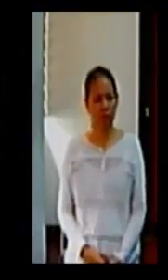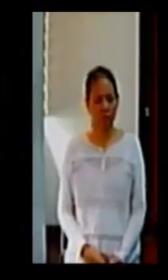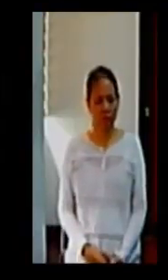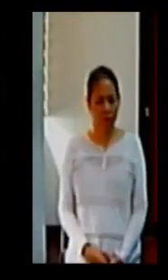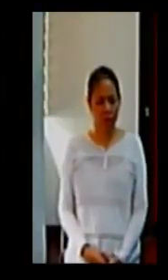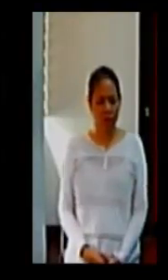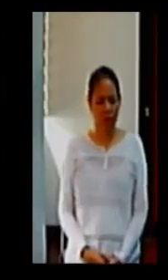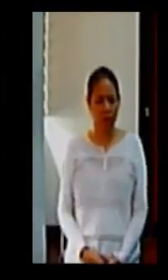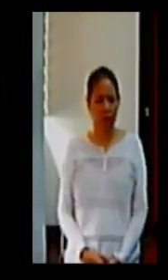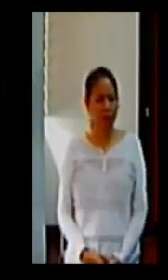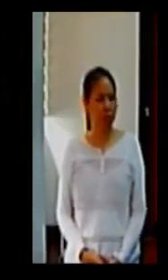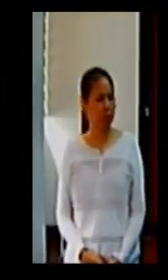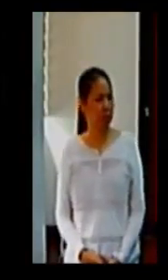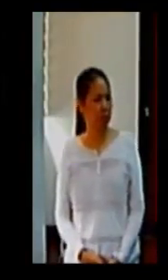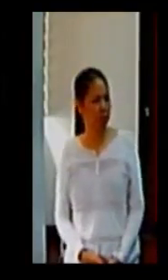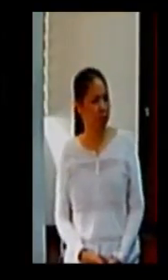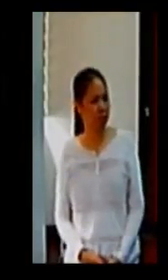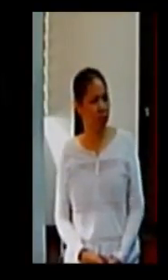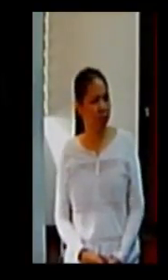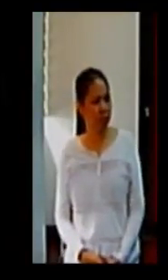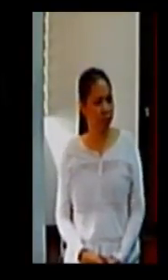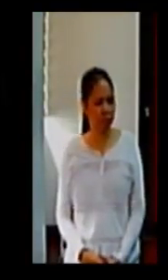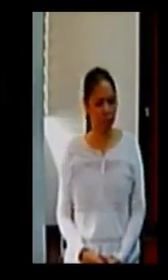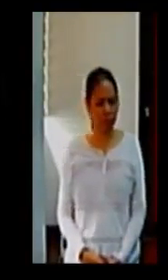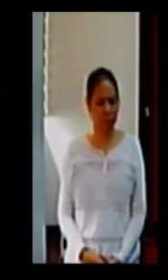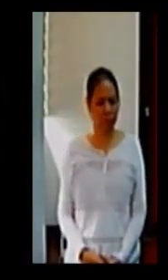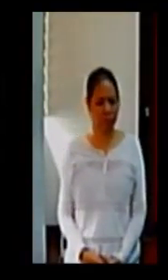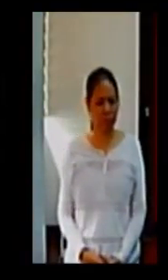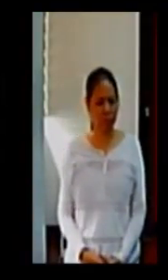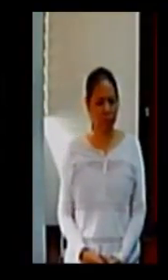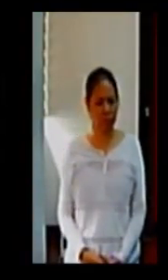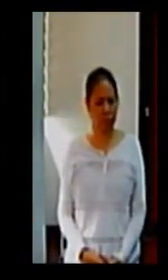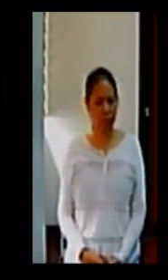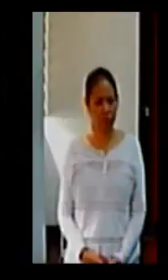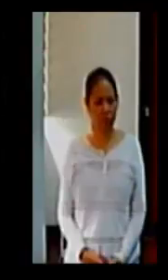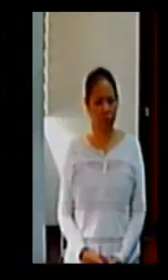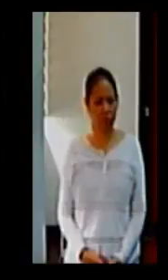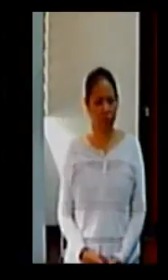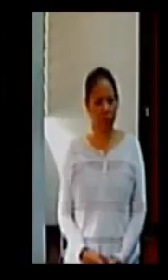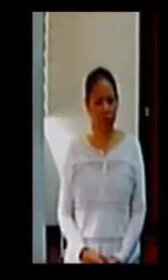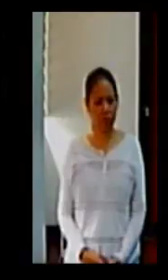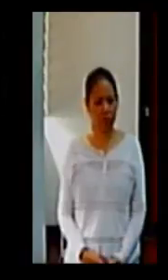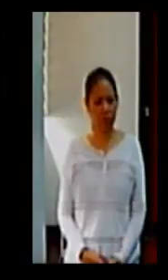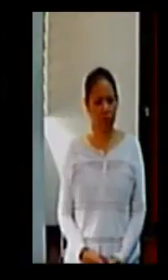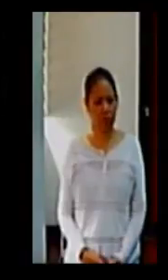Thank you very much Commissioner Dumpit, Commissioner Pimentel Gana.